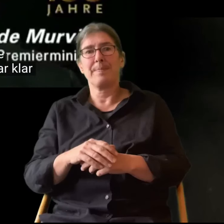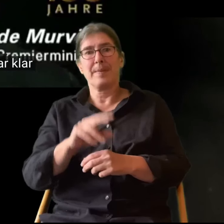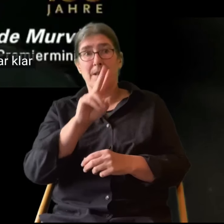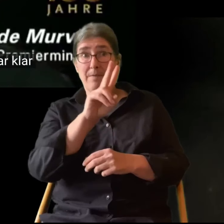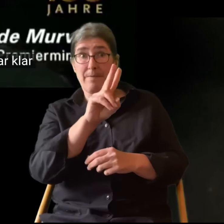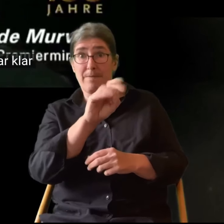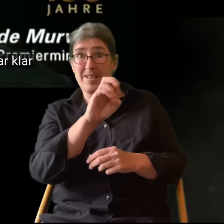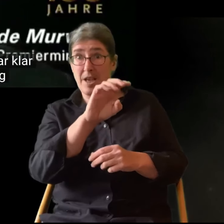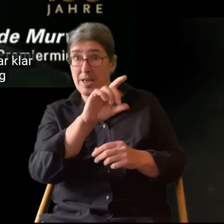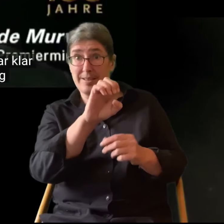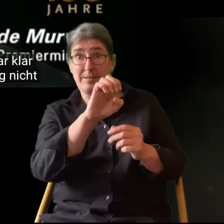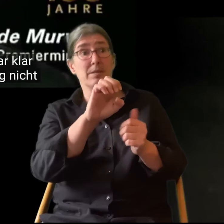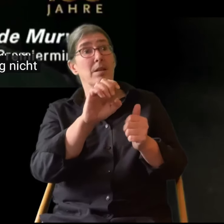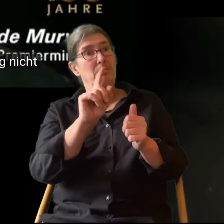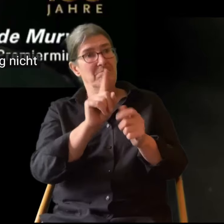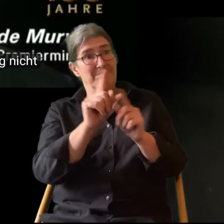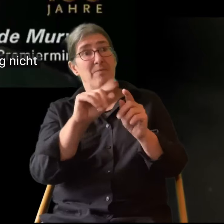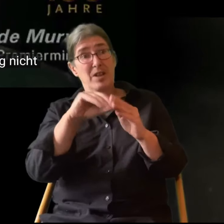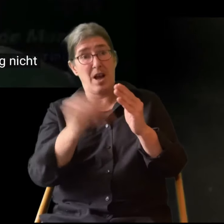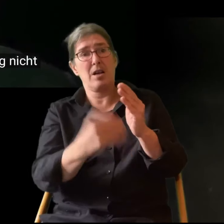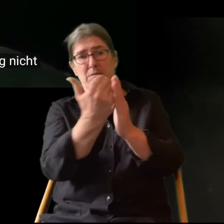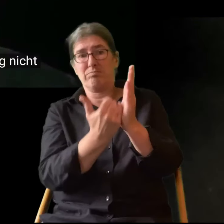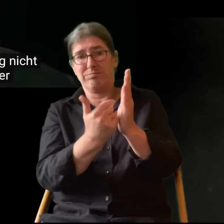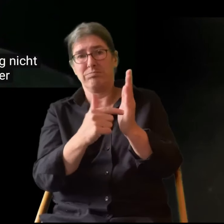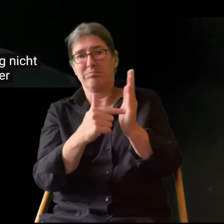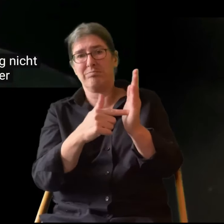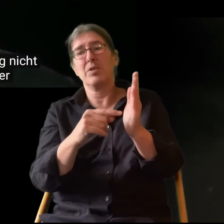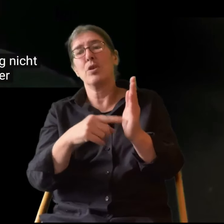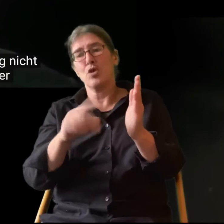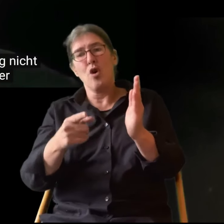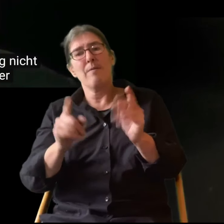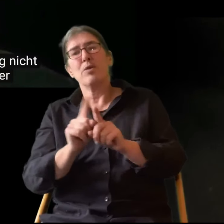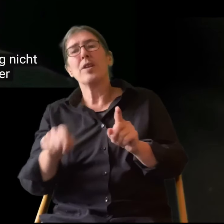Es war klar, dass die Deutschen diesen Vertrag nicht für alle Ewigkeit akzeptieren würden.